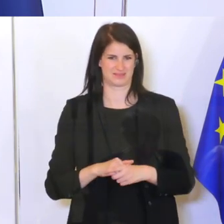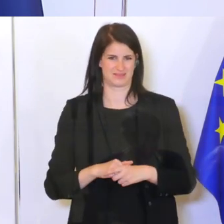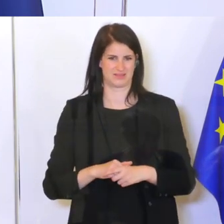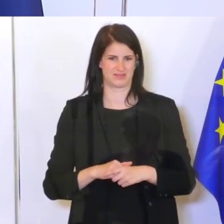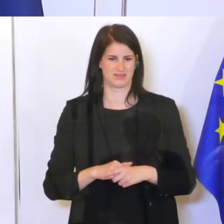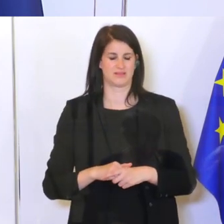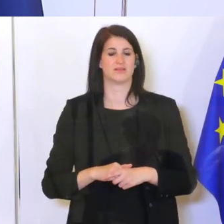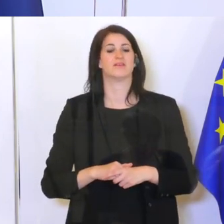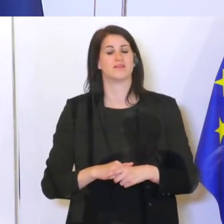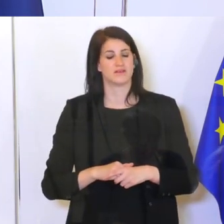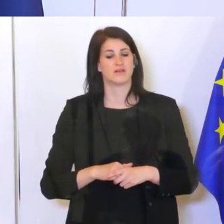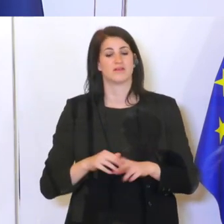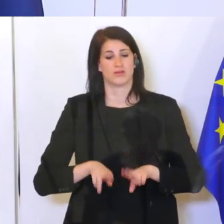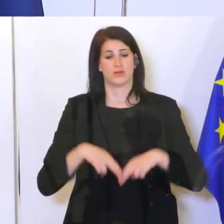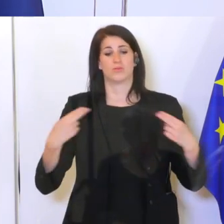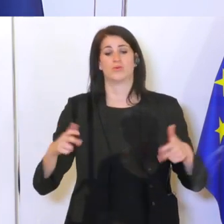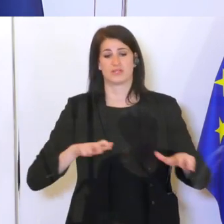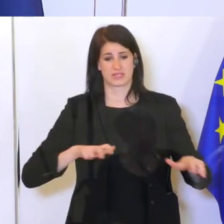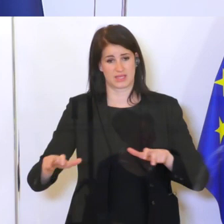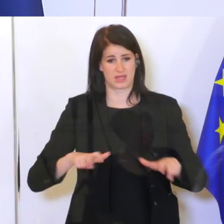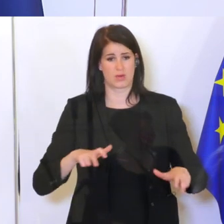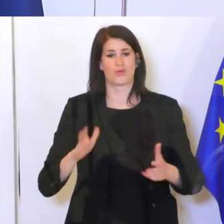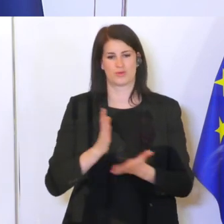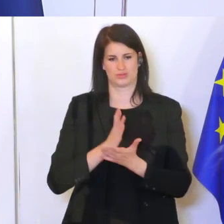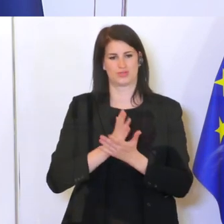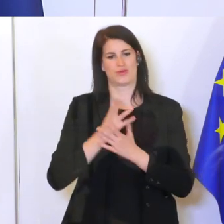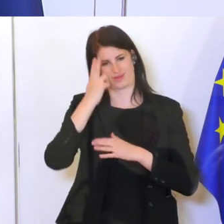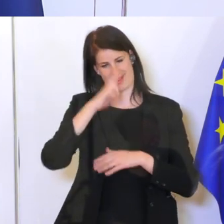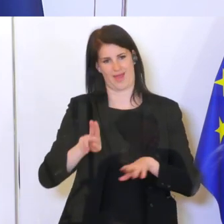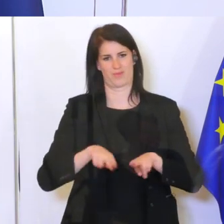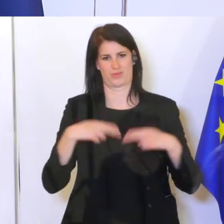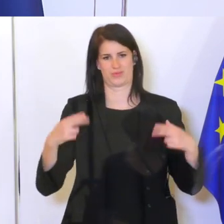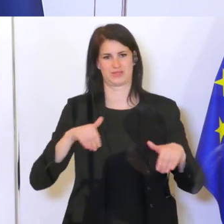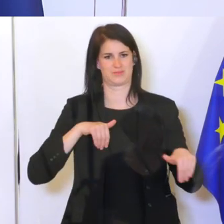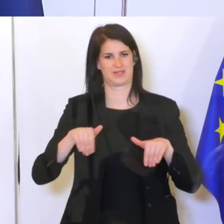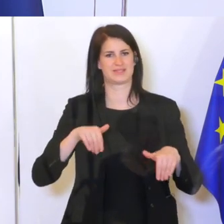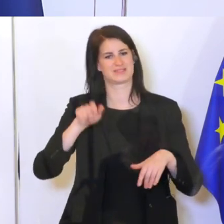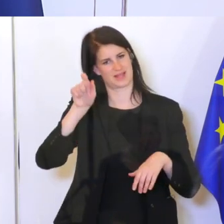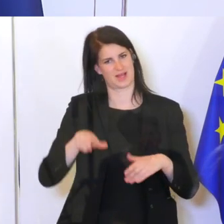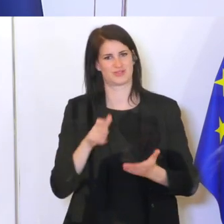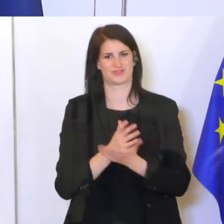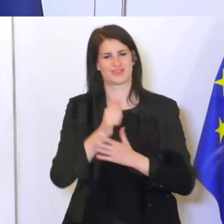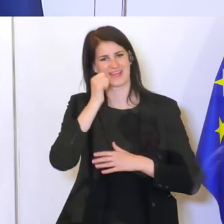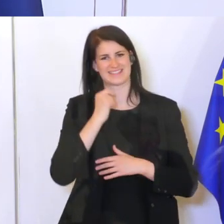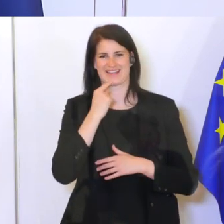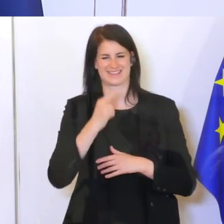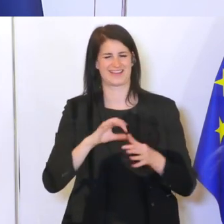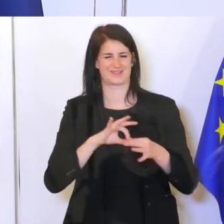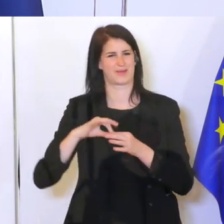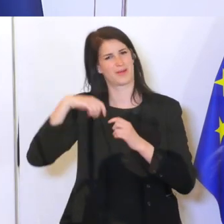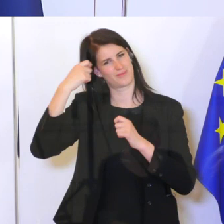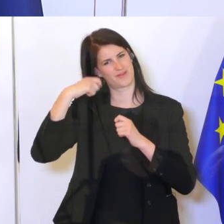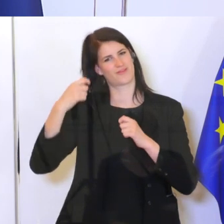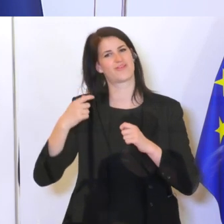Die Bundesregierung hat, das hat der Herr Bundesminister auch gestern in der Pressekonferenz mit den Filmschaffenden so schön formuliert, hat